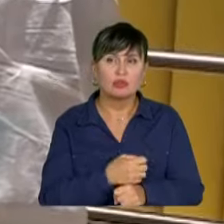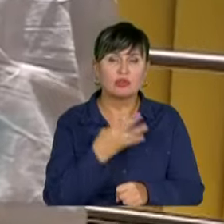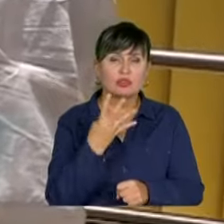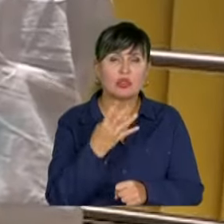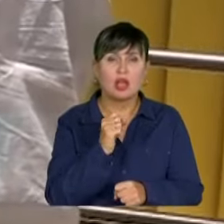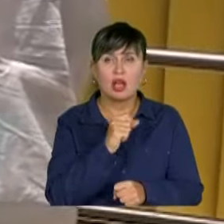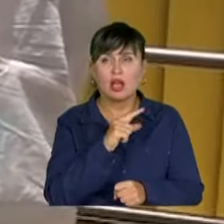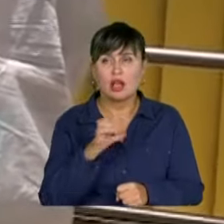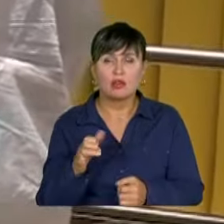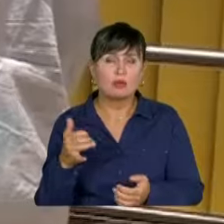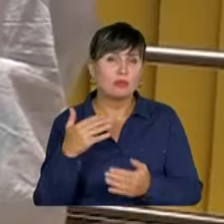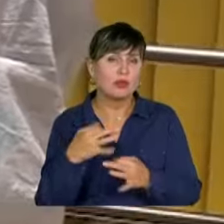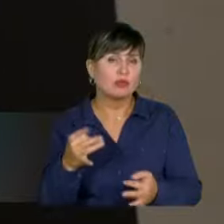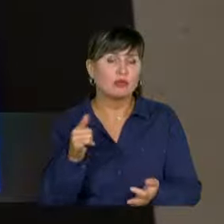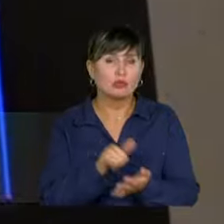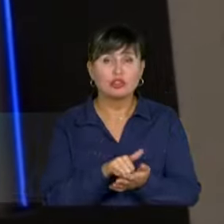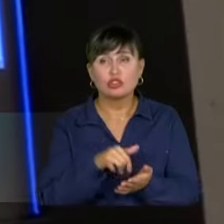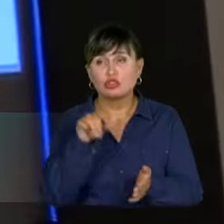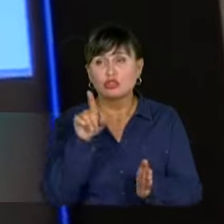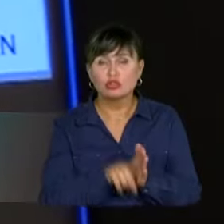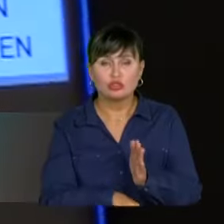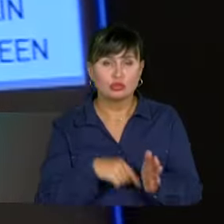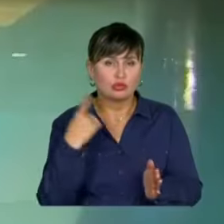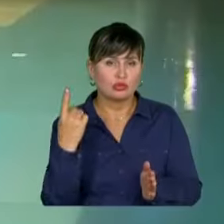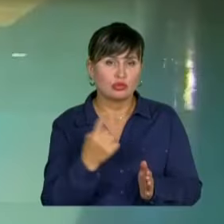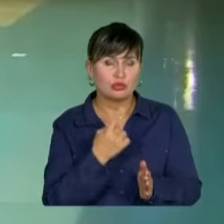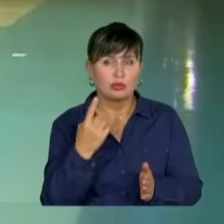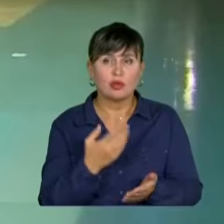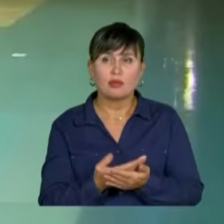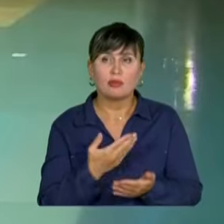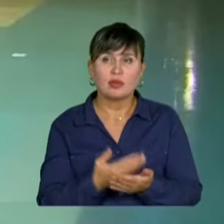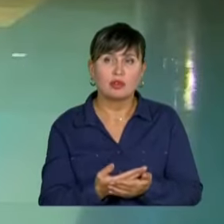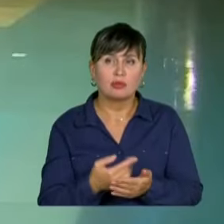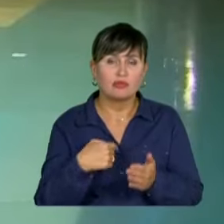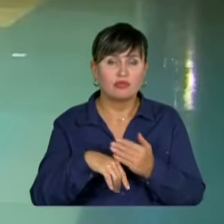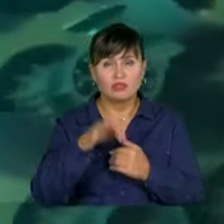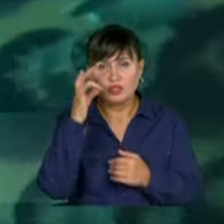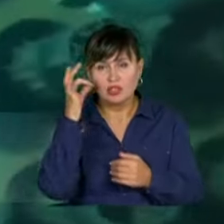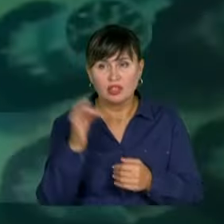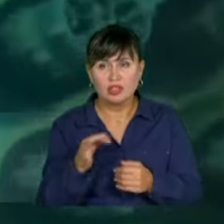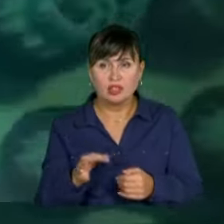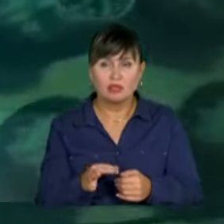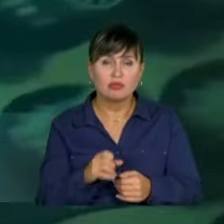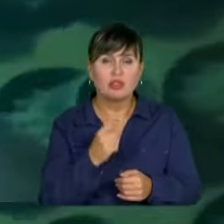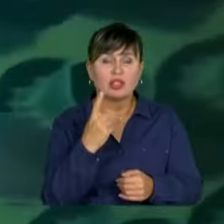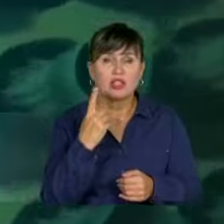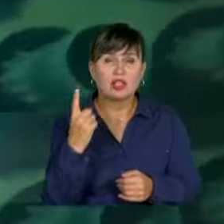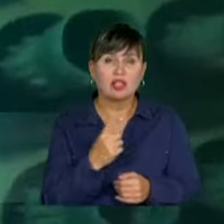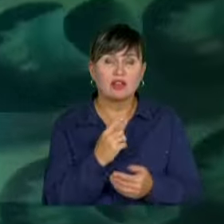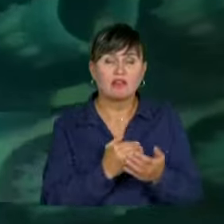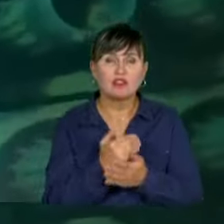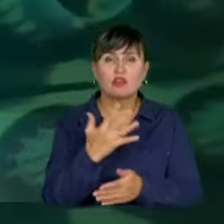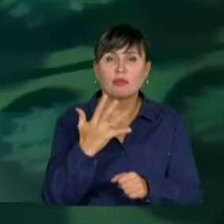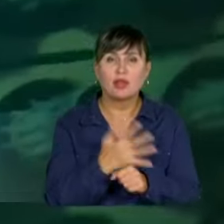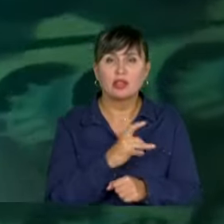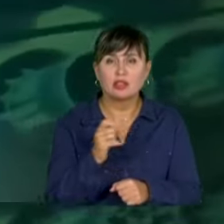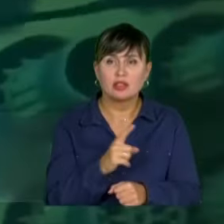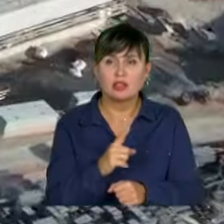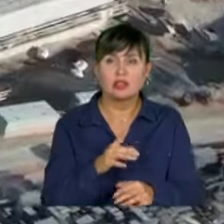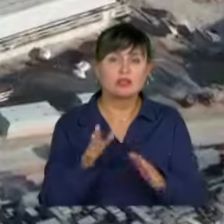Это позволило установить дешевые тарифы на электричество. К примеру, в той же Германии цена за 1 киловатт выше в 5 раз. А